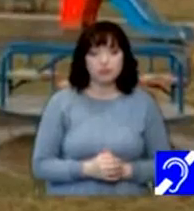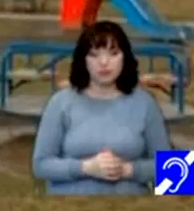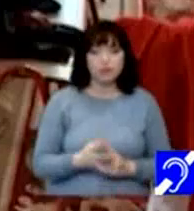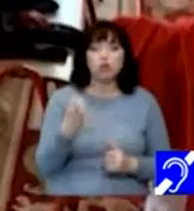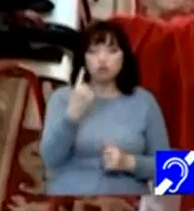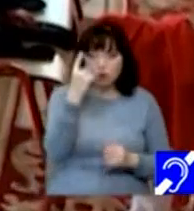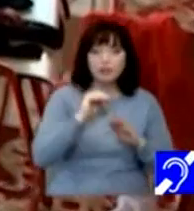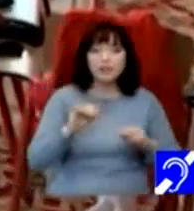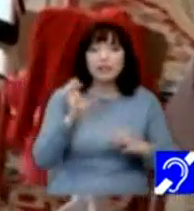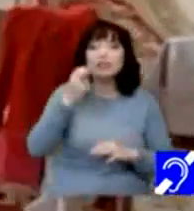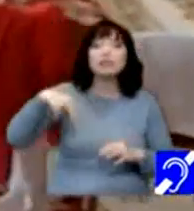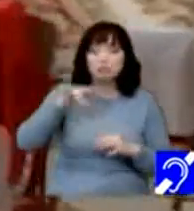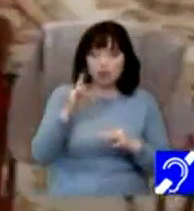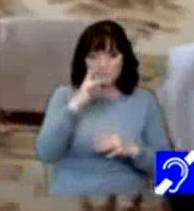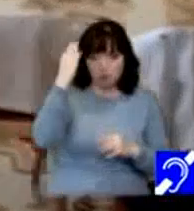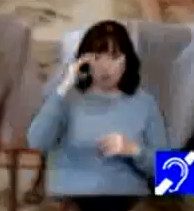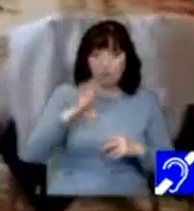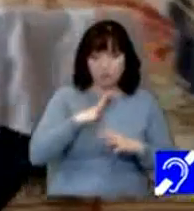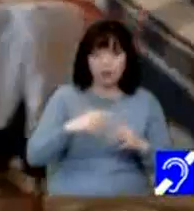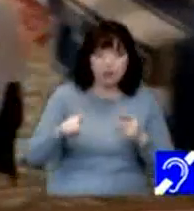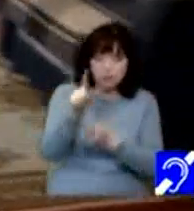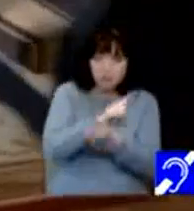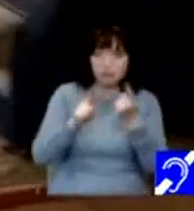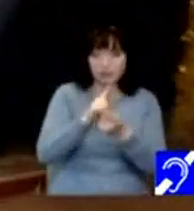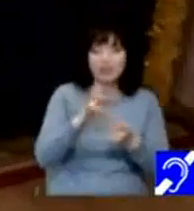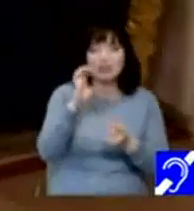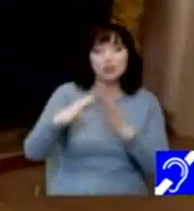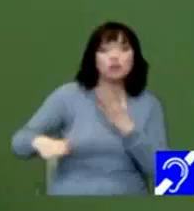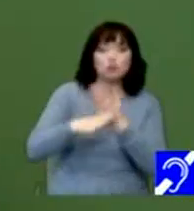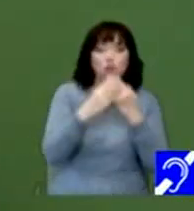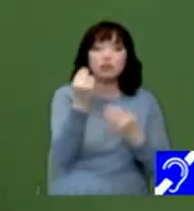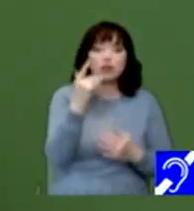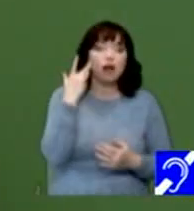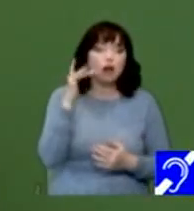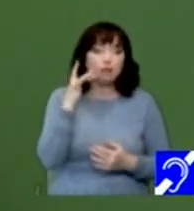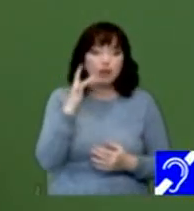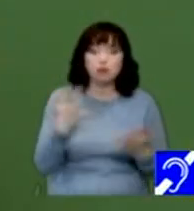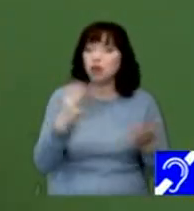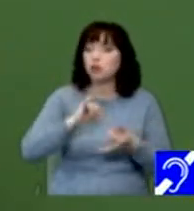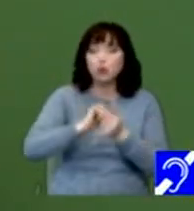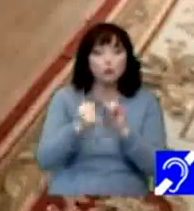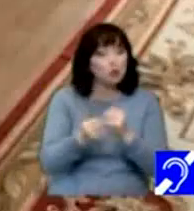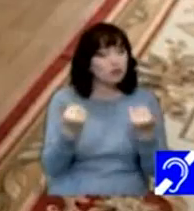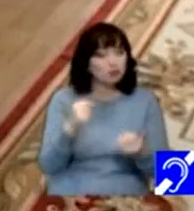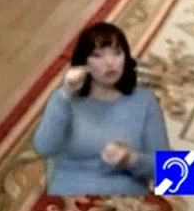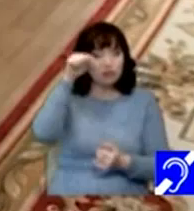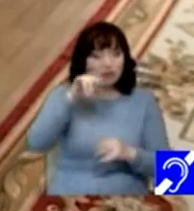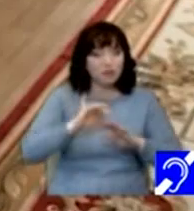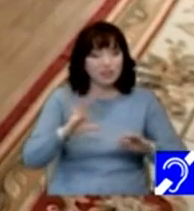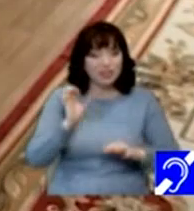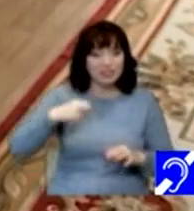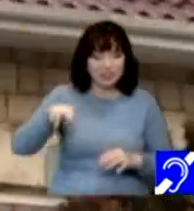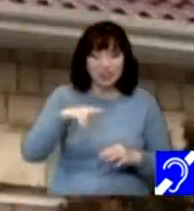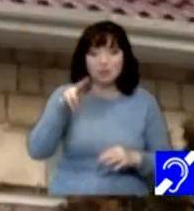Încă o grădiniță din Republica Moldova a fost renovată cu bani americani. Ce condiții au acum copiii de la grădinița din